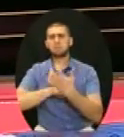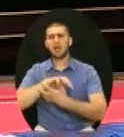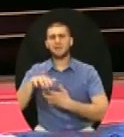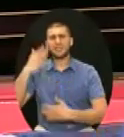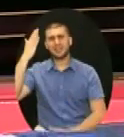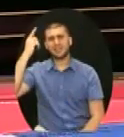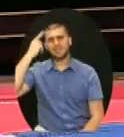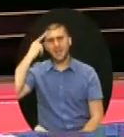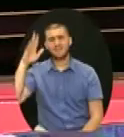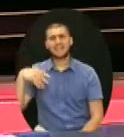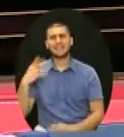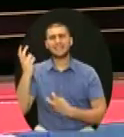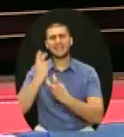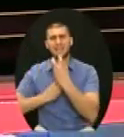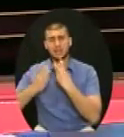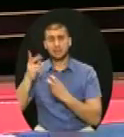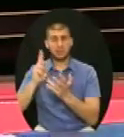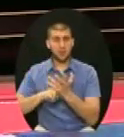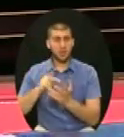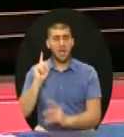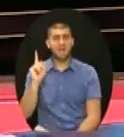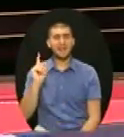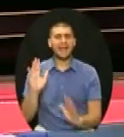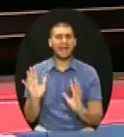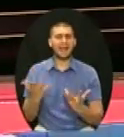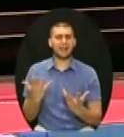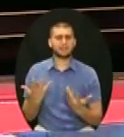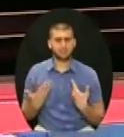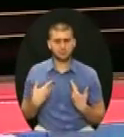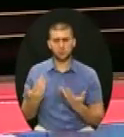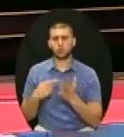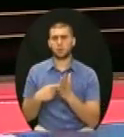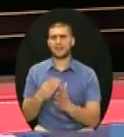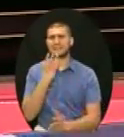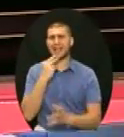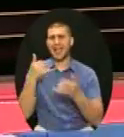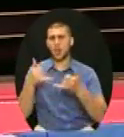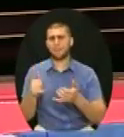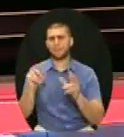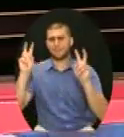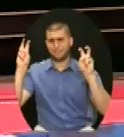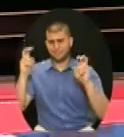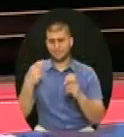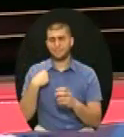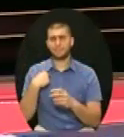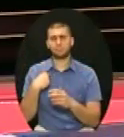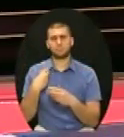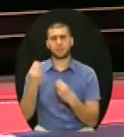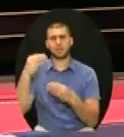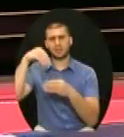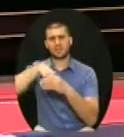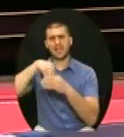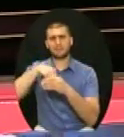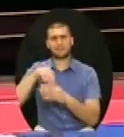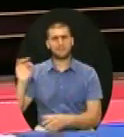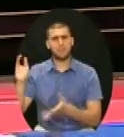דעה לבין ידיעה. זה נכון. האופן שבו ניקח את ישראל היום, ממצג את התכנים שלו